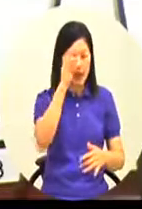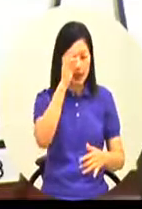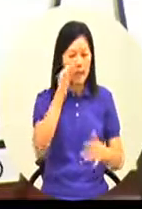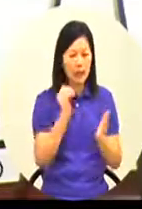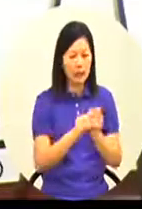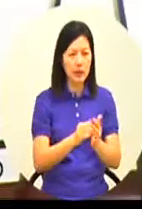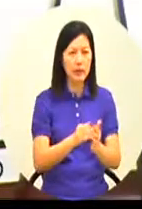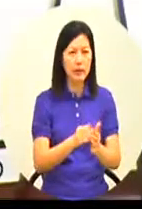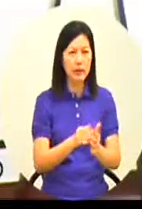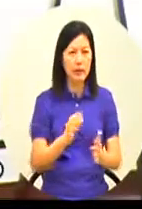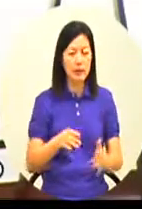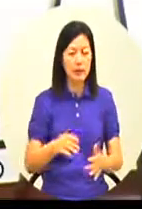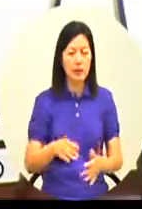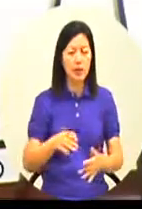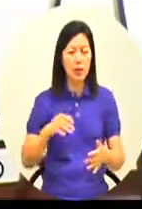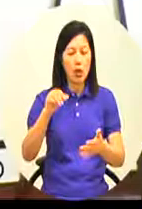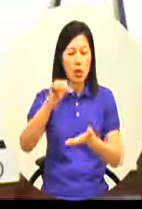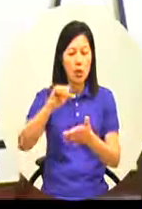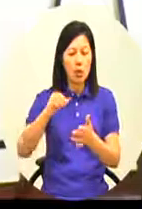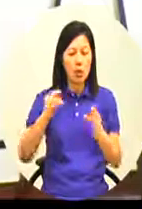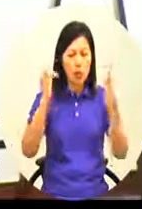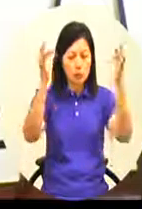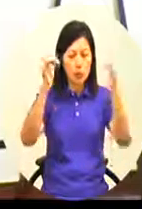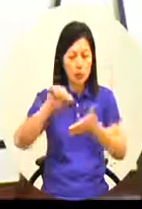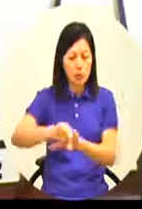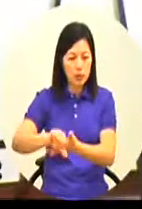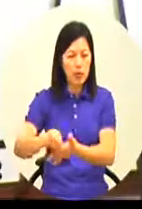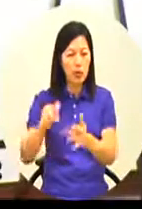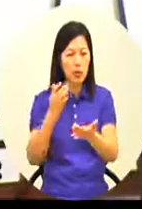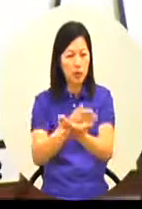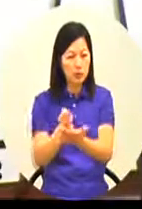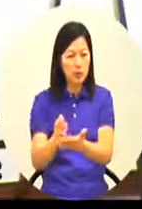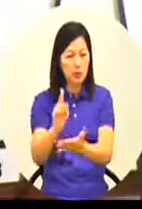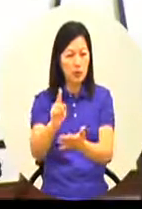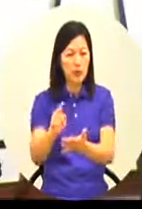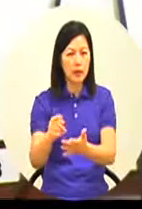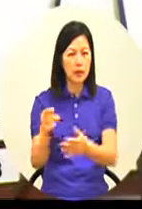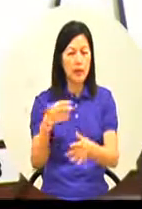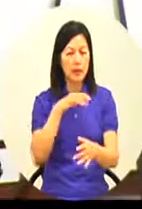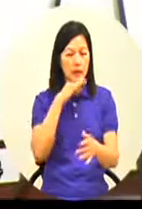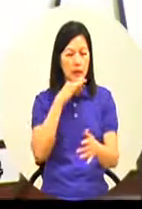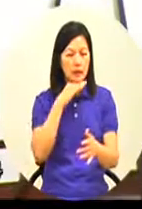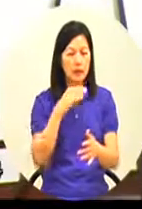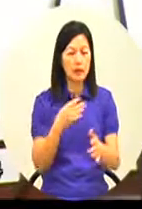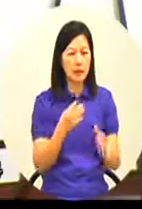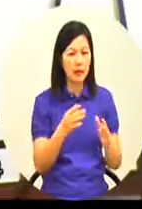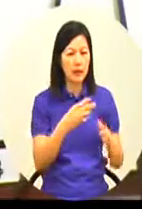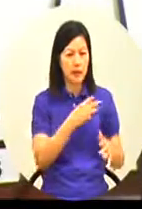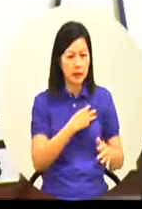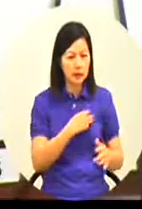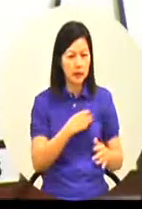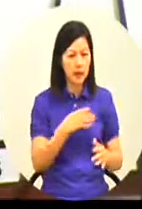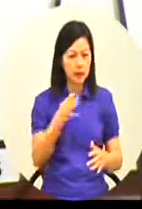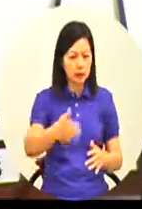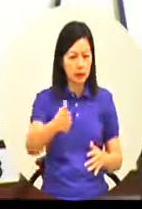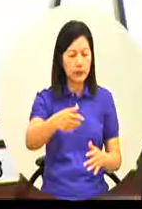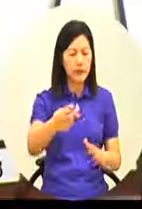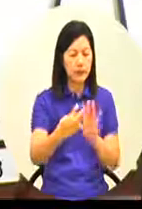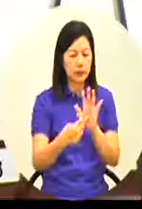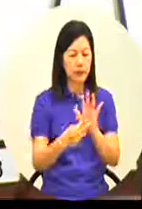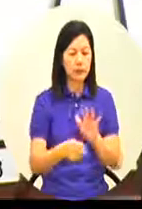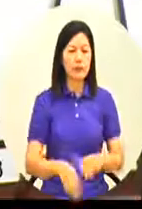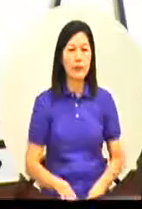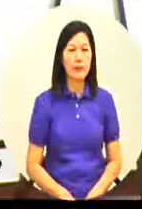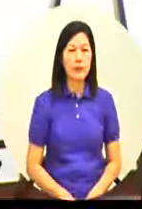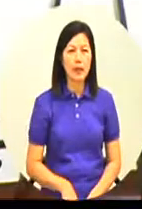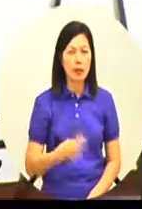的就这个树种的问题来回应，也跟我们今天来参访的市民朋友来做一个说明。那今天我想我的主要